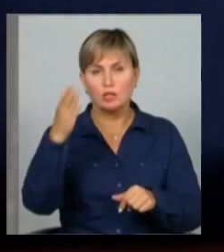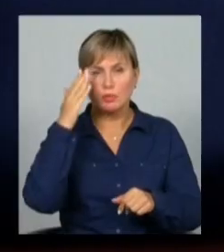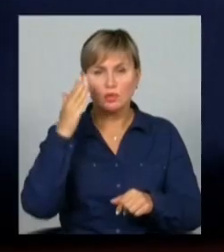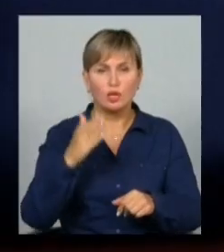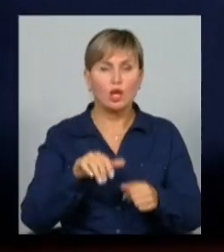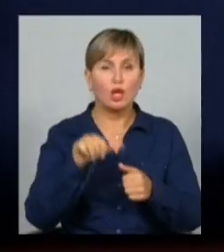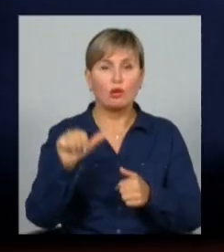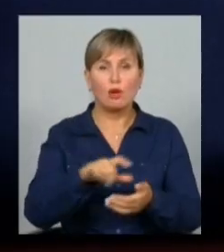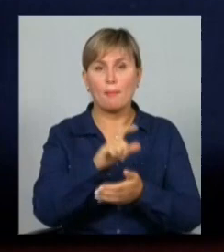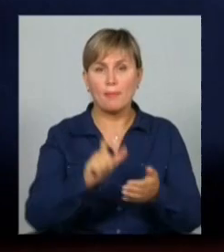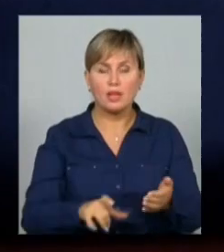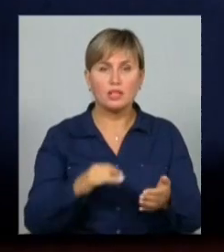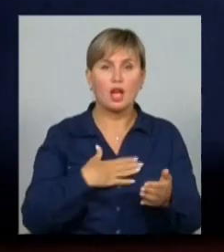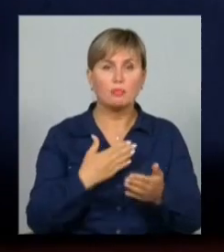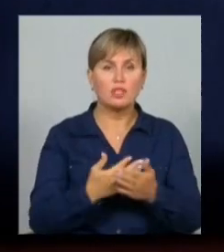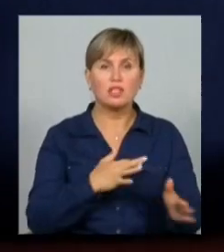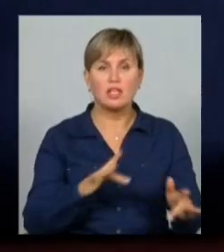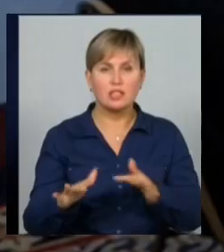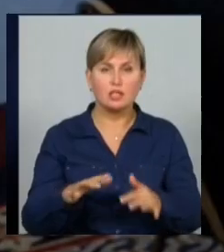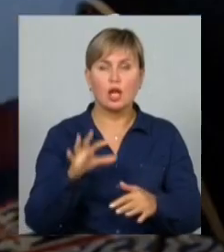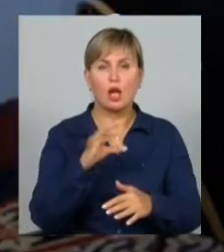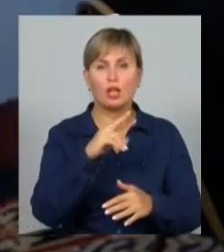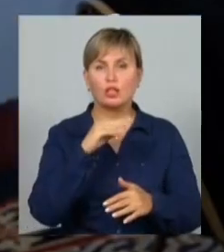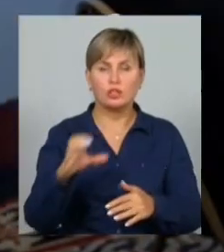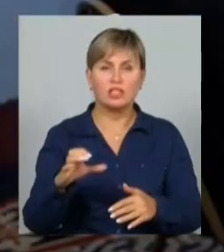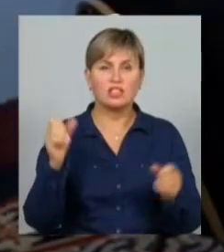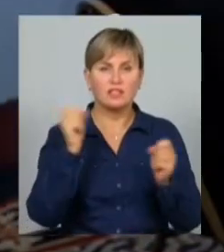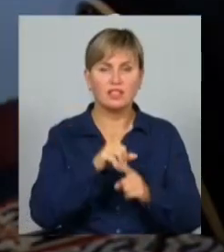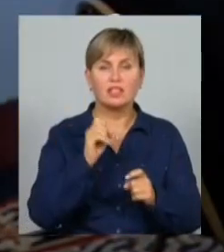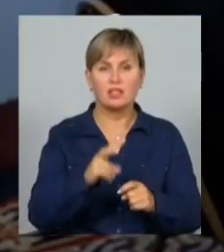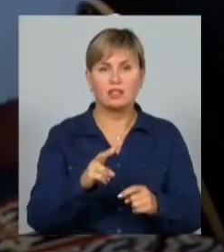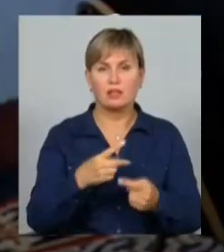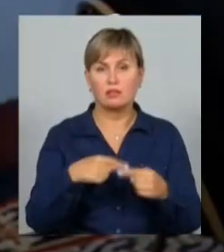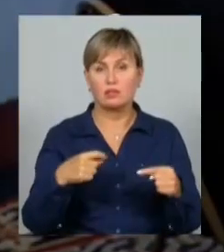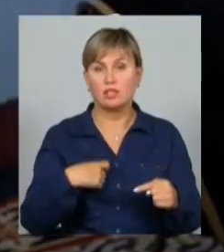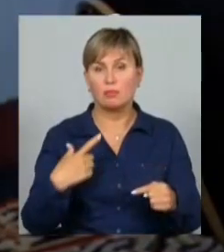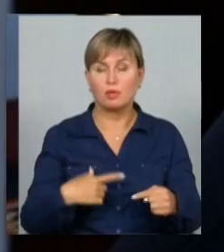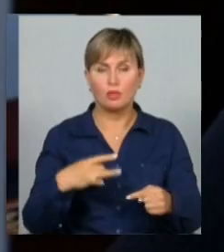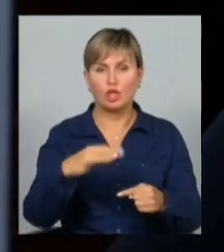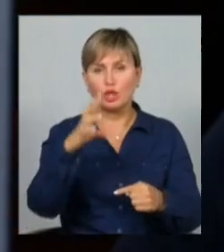Ведь кроме поэзии и общественной деятельности, Олжас Омарович известен как виртуозный